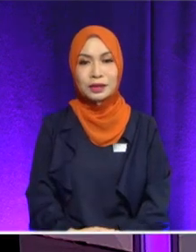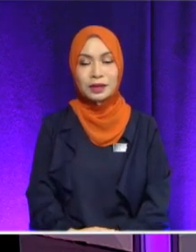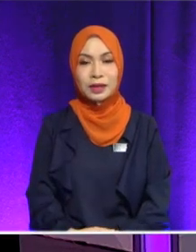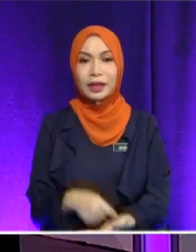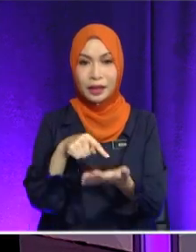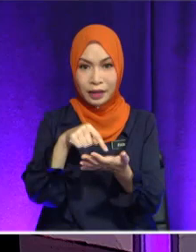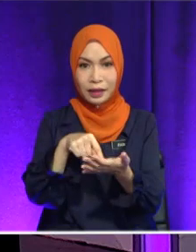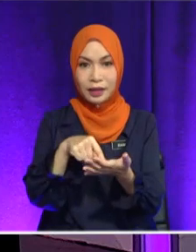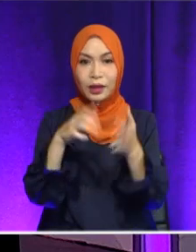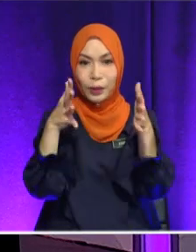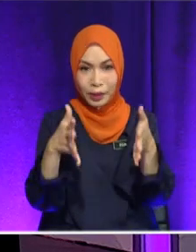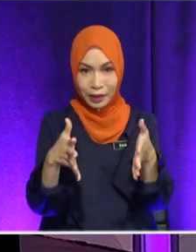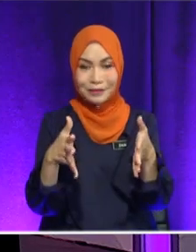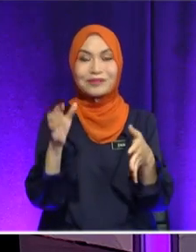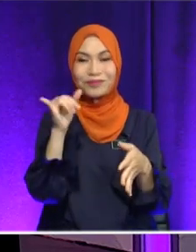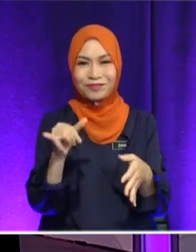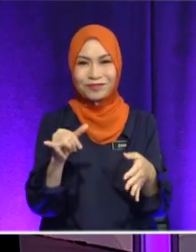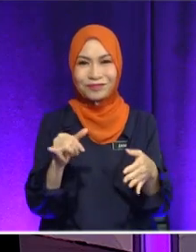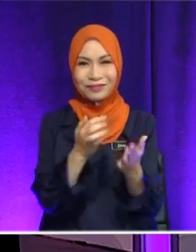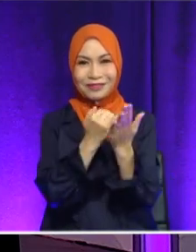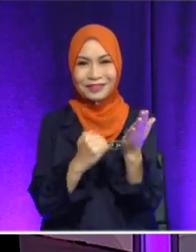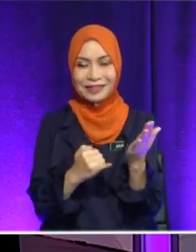yang menyambung menyambung